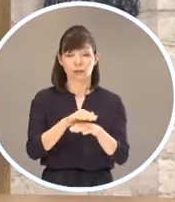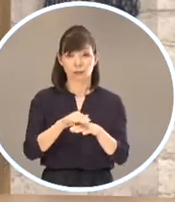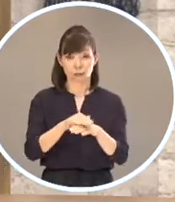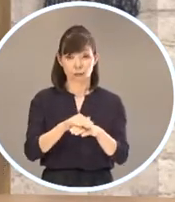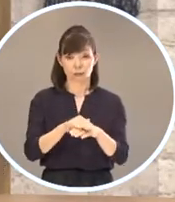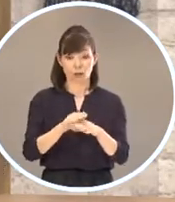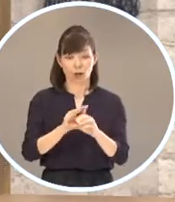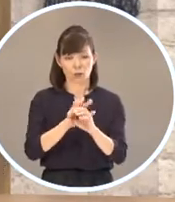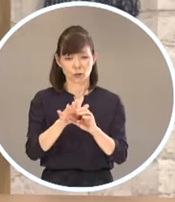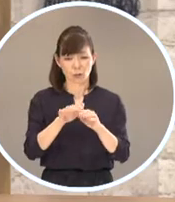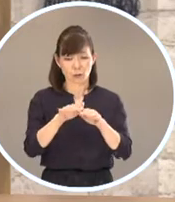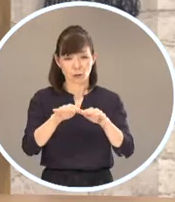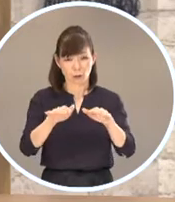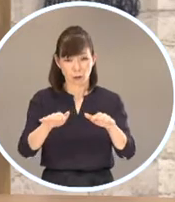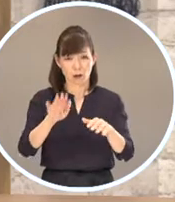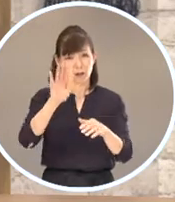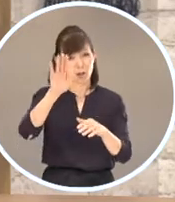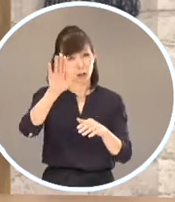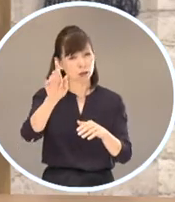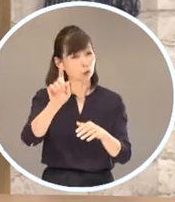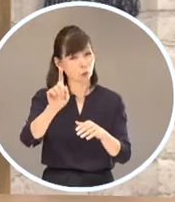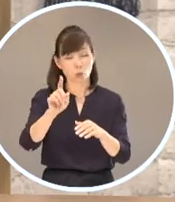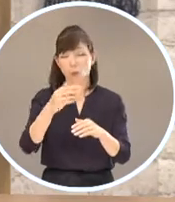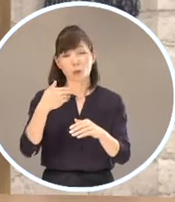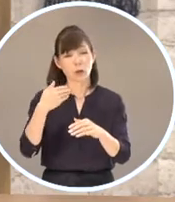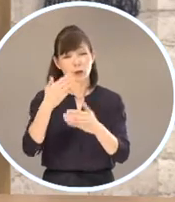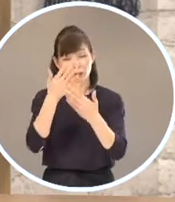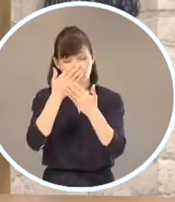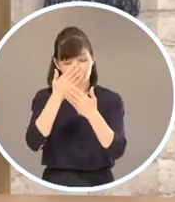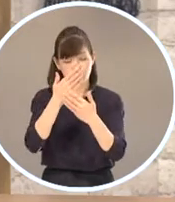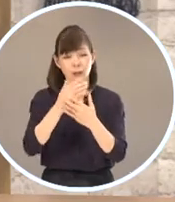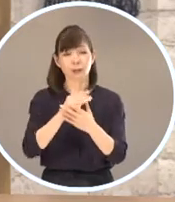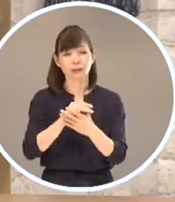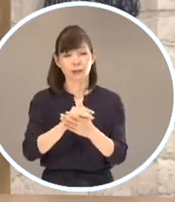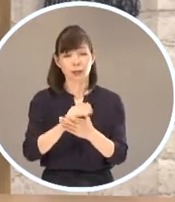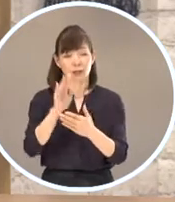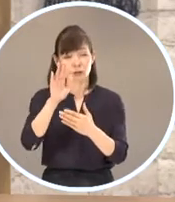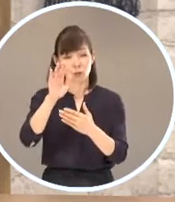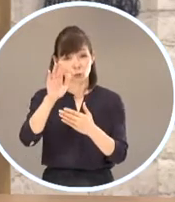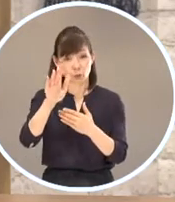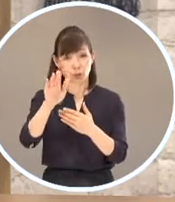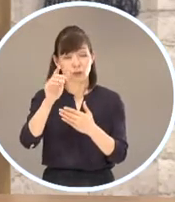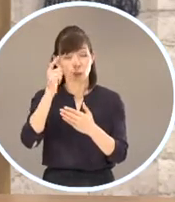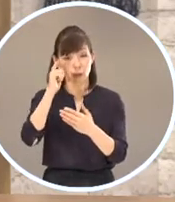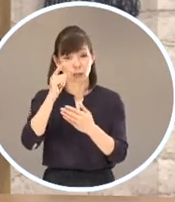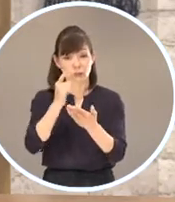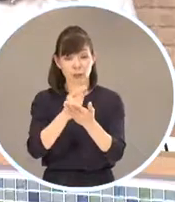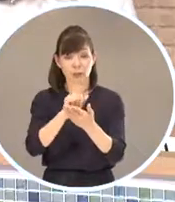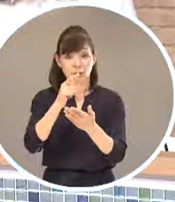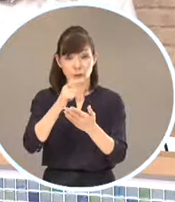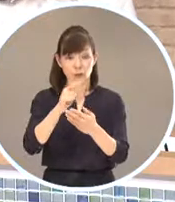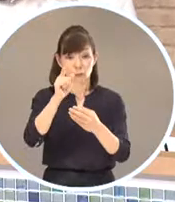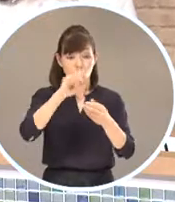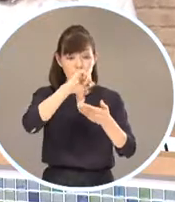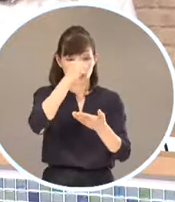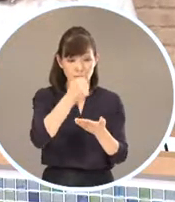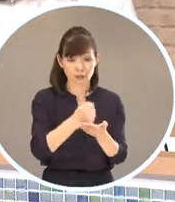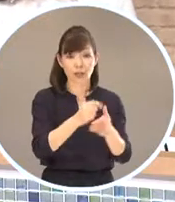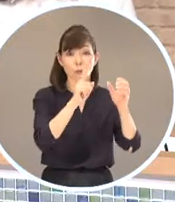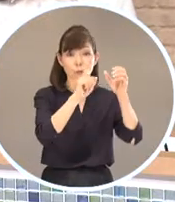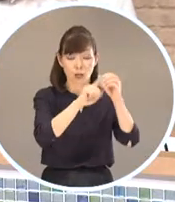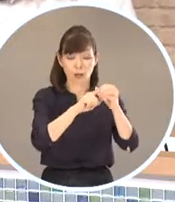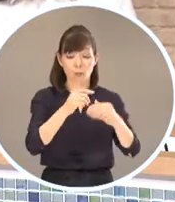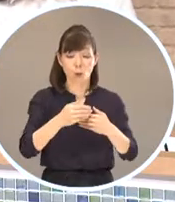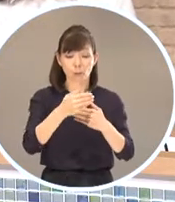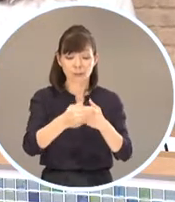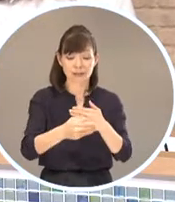ナでですね、もう先の見えない時代ですから、将来像をただ描くだけではなくて、そこ行くためにこういうステップを通っていくんだというこの道筋を